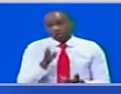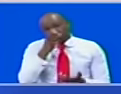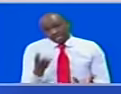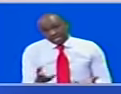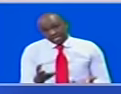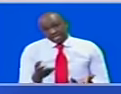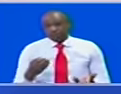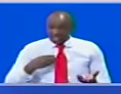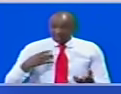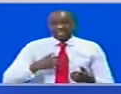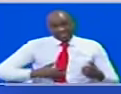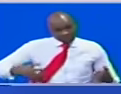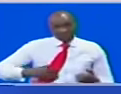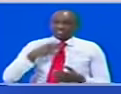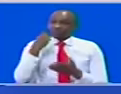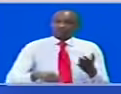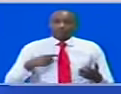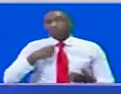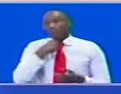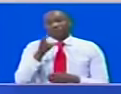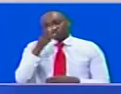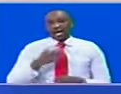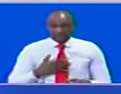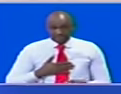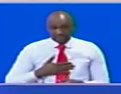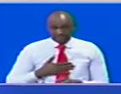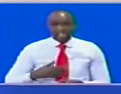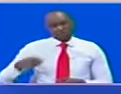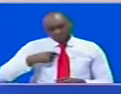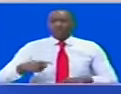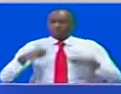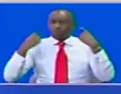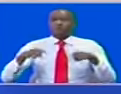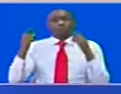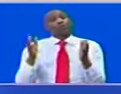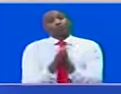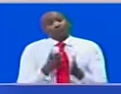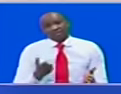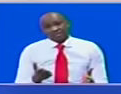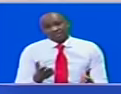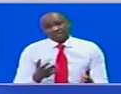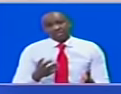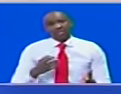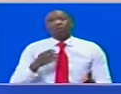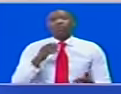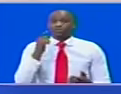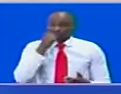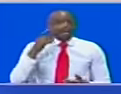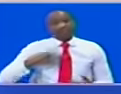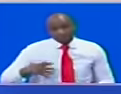kushaya na warifiji maji ya laga, hata sisi tupate yetu. Na sisi tunakwambana na wasudanisi